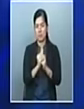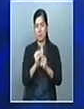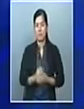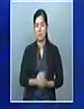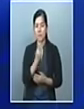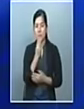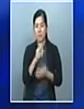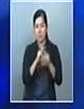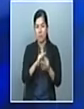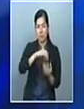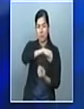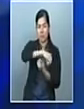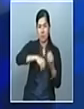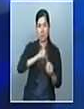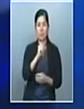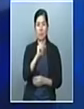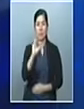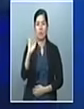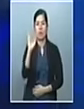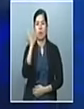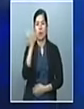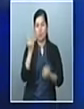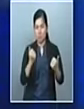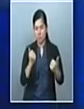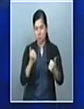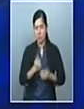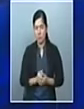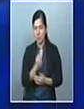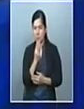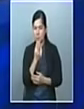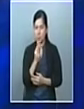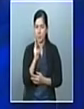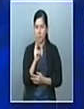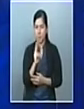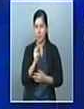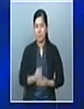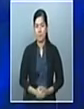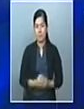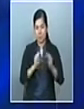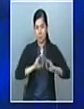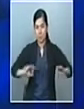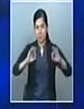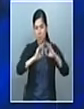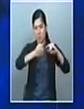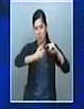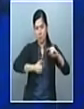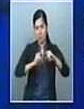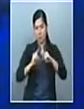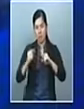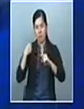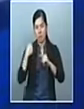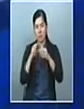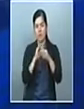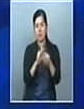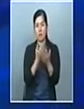าพรวมของเศรษฐกิจโลกนั้นยังอยู่ในภาวะที่ต้องจับตามองเฝ้าระวังกันอยู่ซึ่งปัจจัยดังกล่าวนี้แหละค่ะส่งผลทำให้ทิศทางของตล